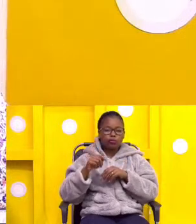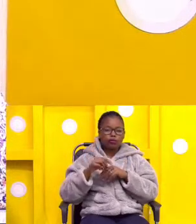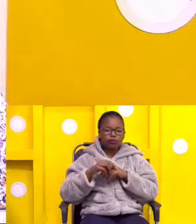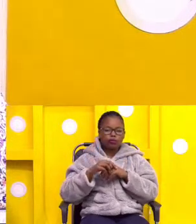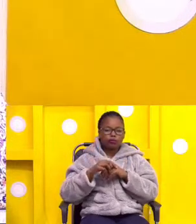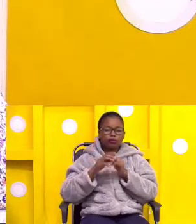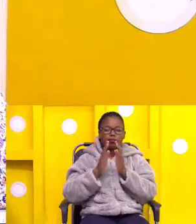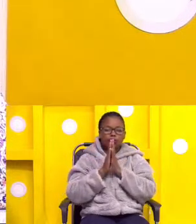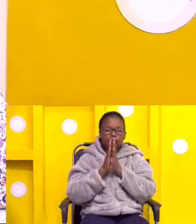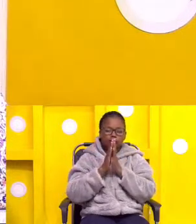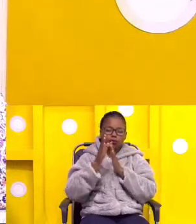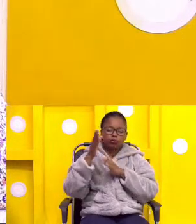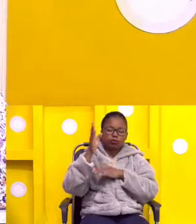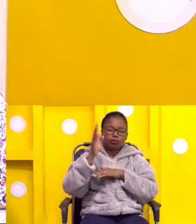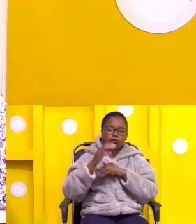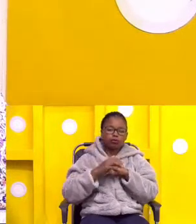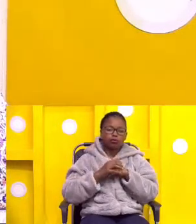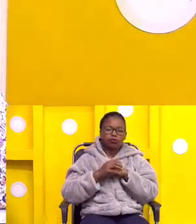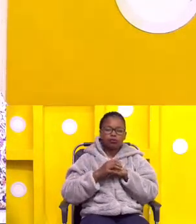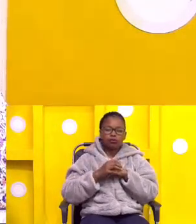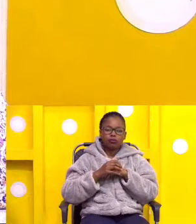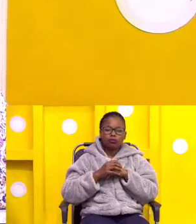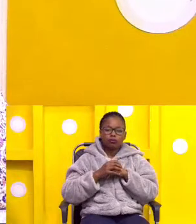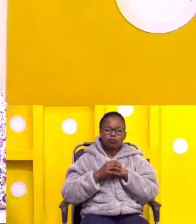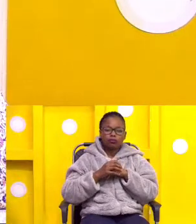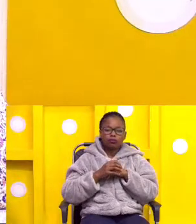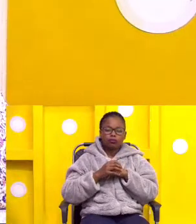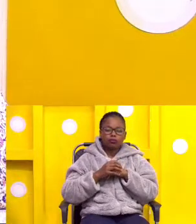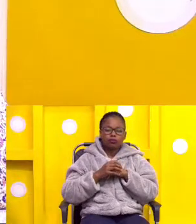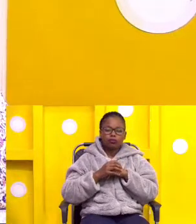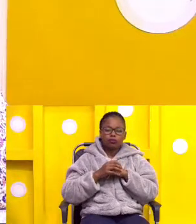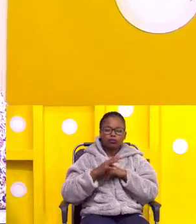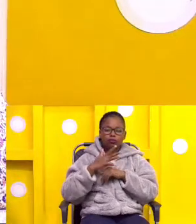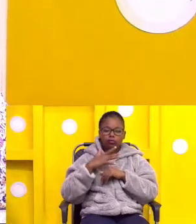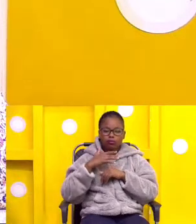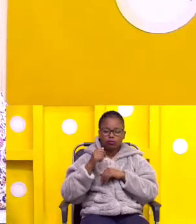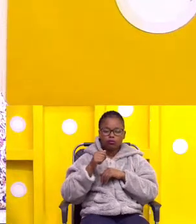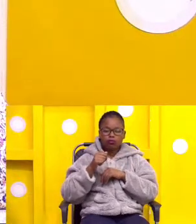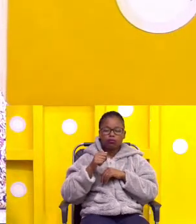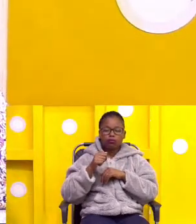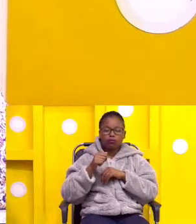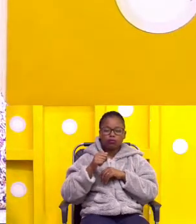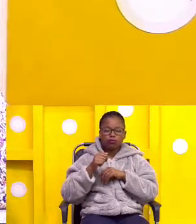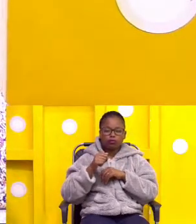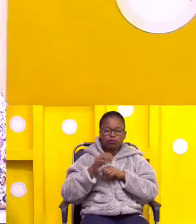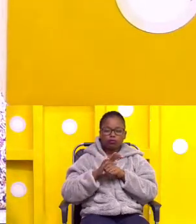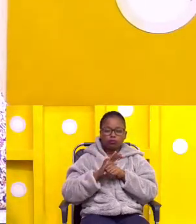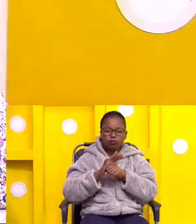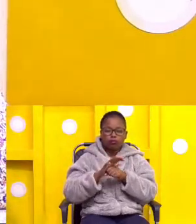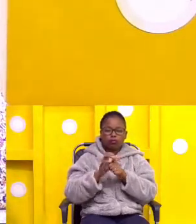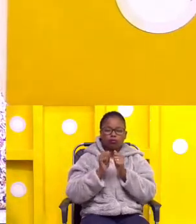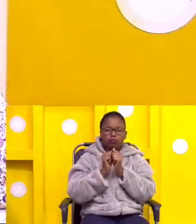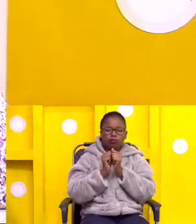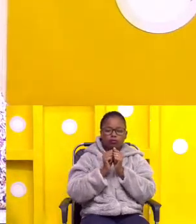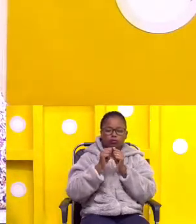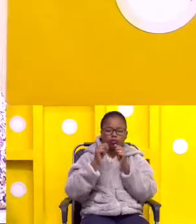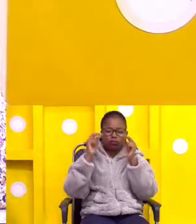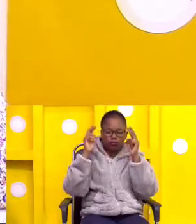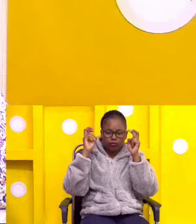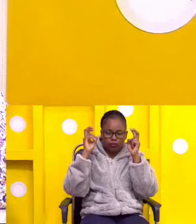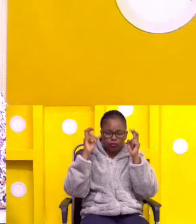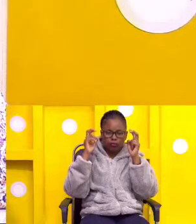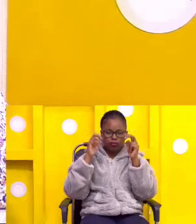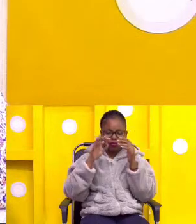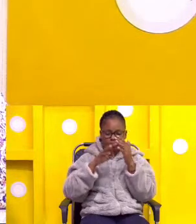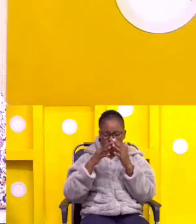Bwana asifiwe sana. Akĩnyarirwo nĩ ngoma mwiri tu ginya kodwa guwaga idhali mwema